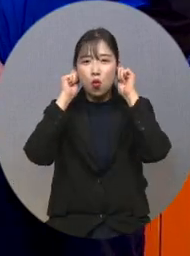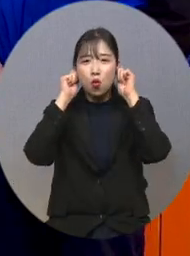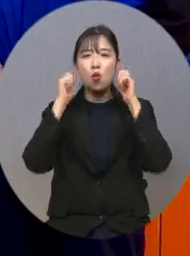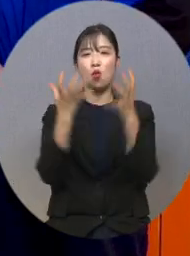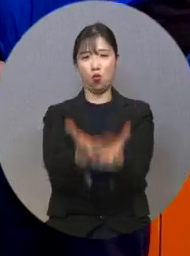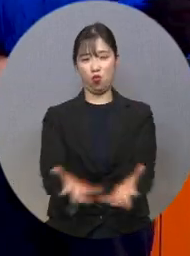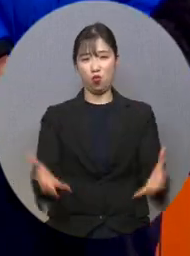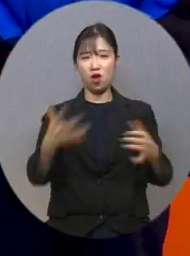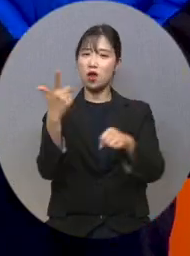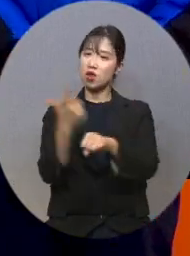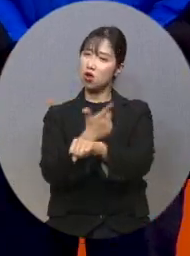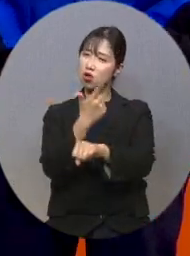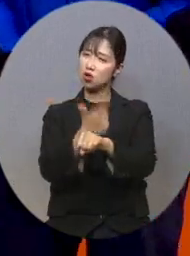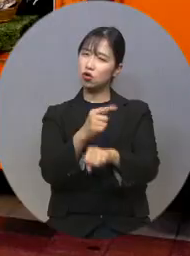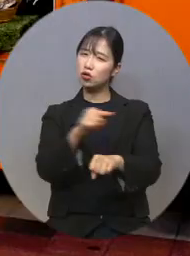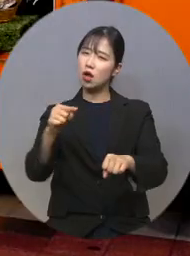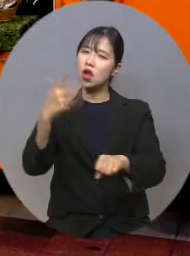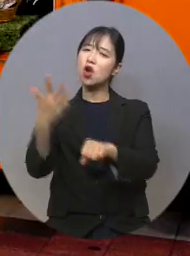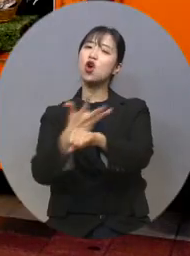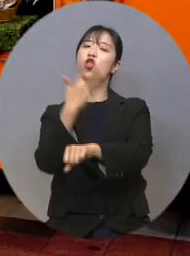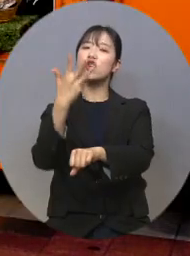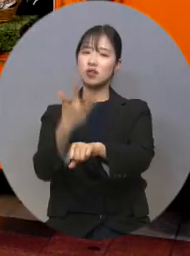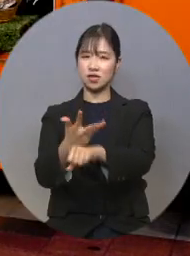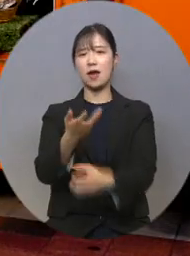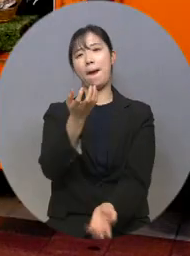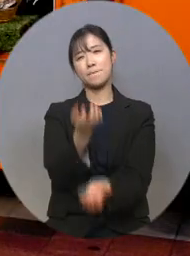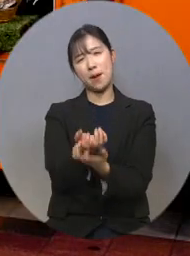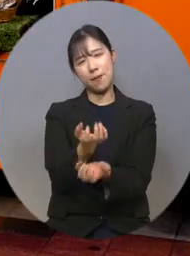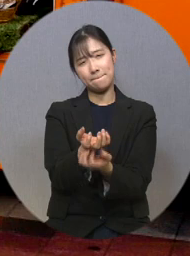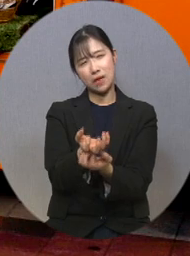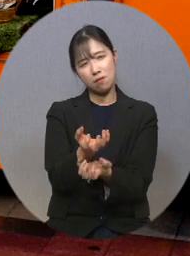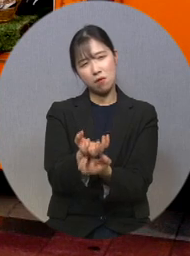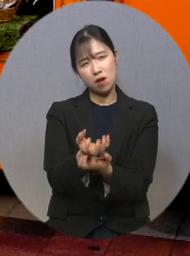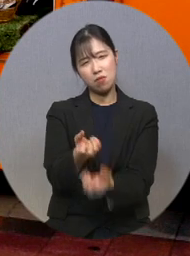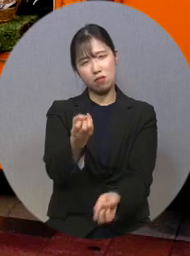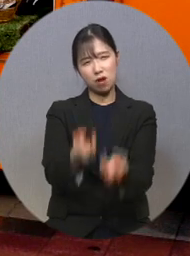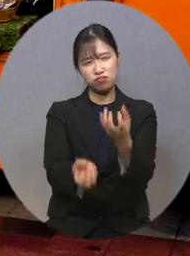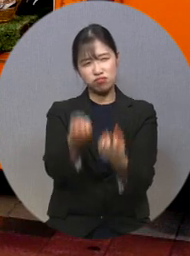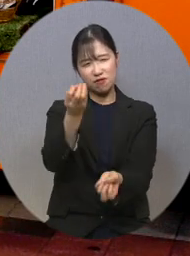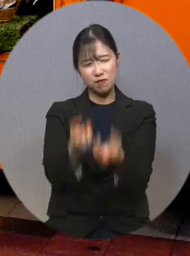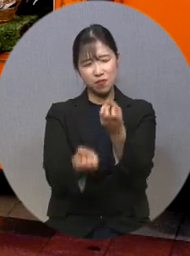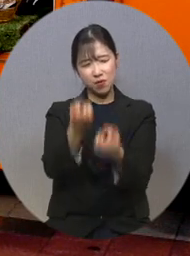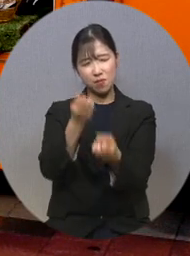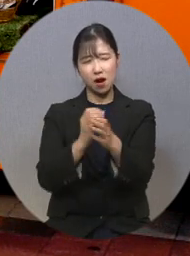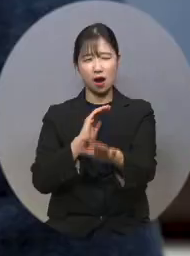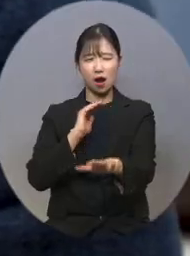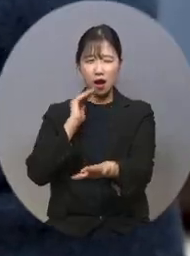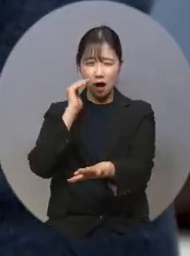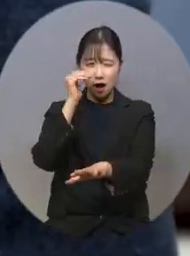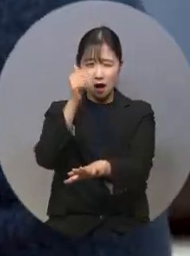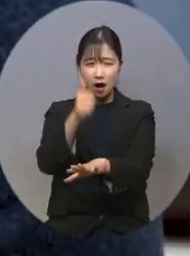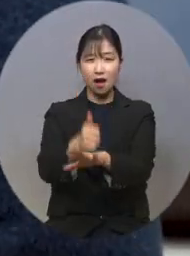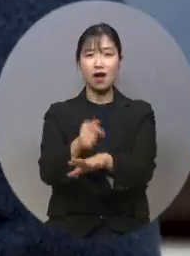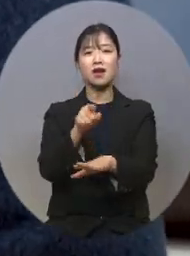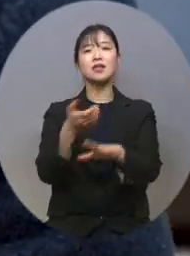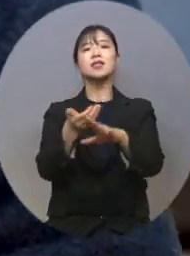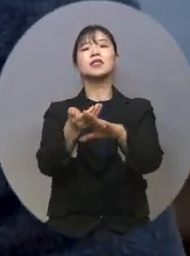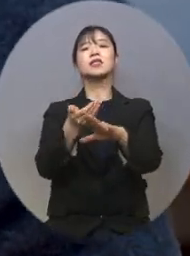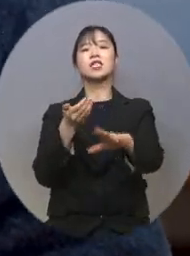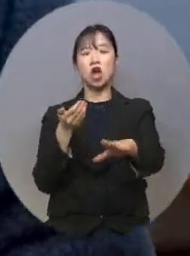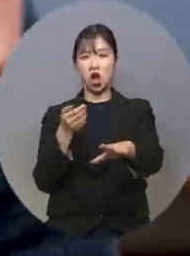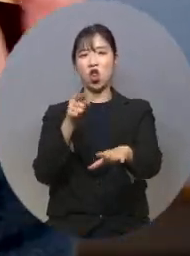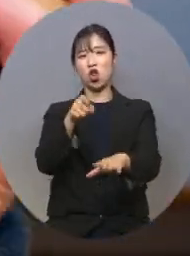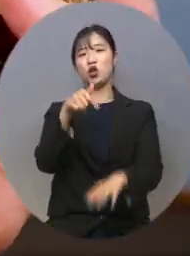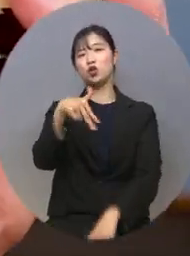6시간에서 8시간 한나소테 먹다 보면은 엿이 한참 있을 때 나오고 그 전에 나온 게 조청이에요.